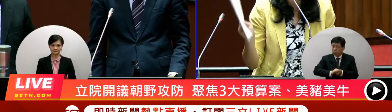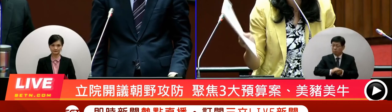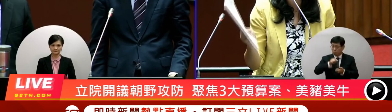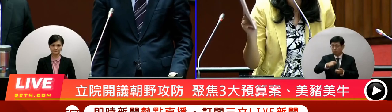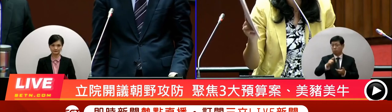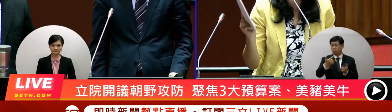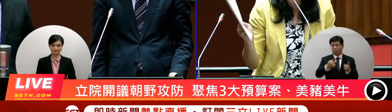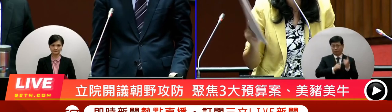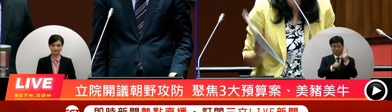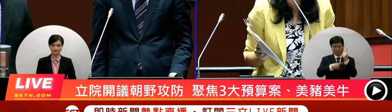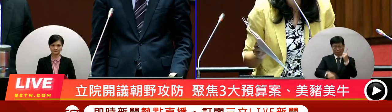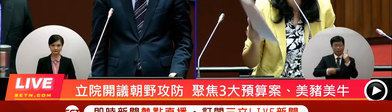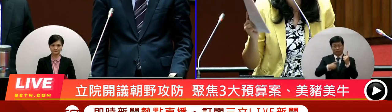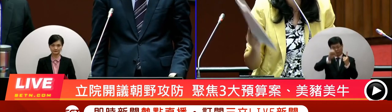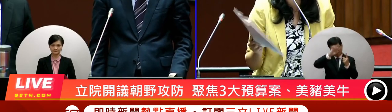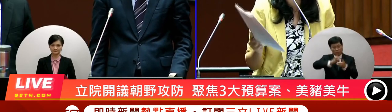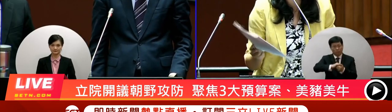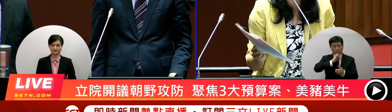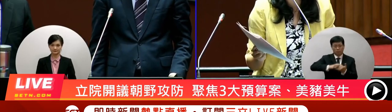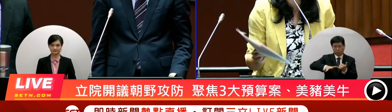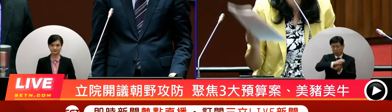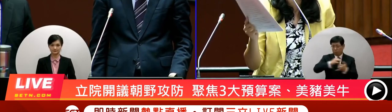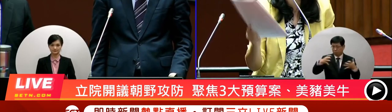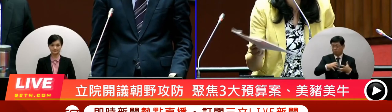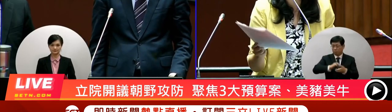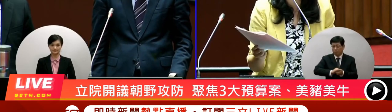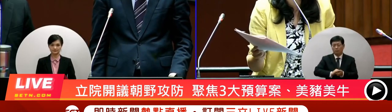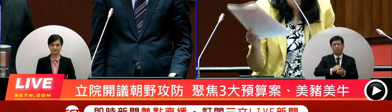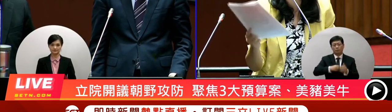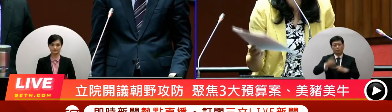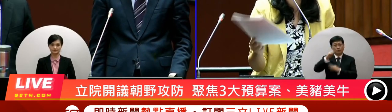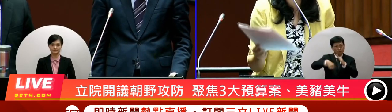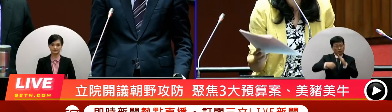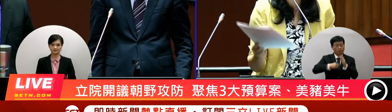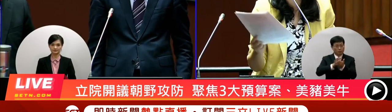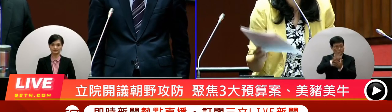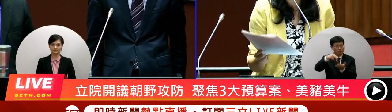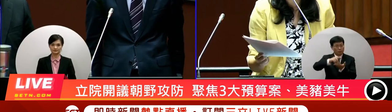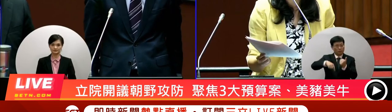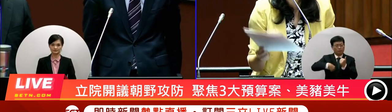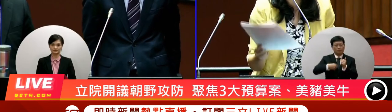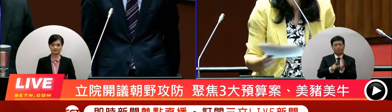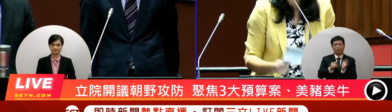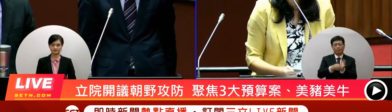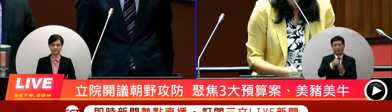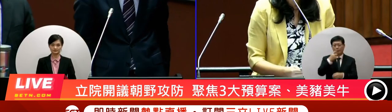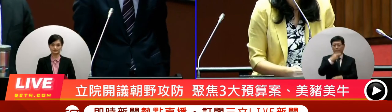应该不是一人或一党的决定，而是全民一起的决定。请行政院团队未来跟立法院。